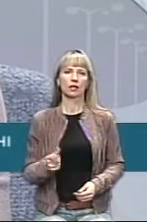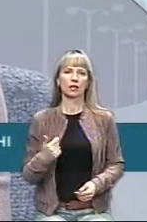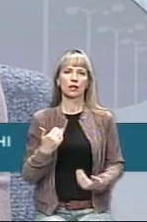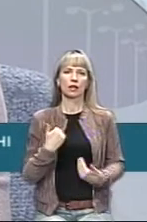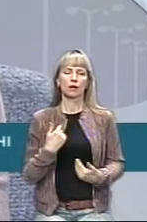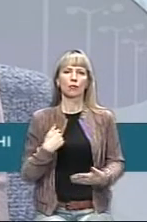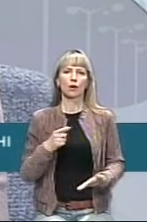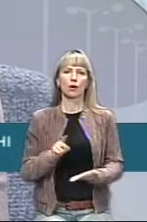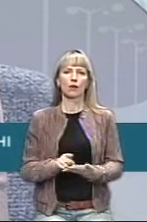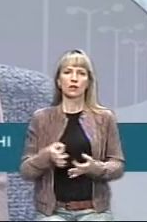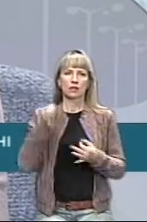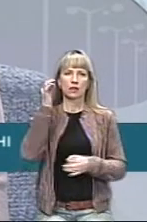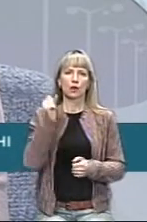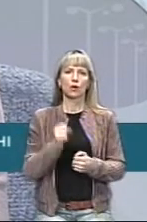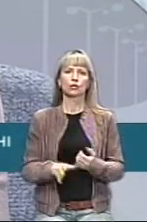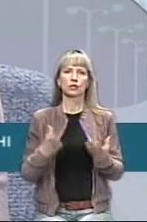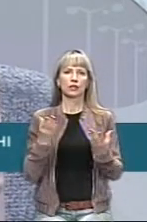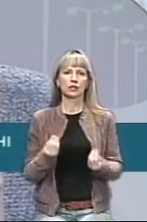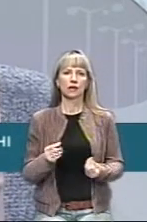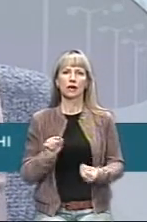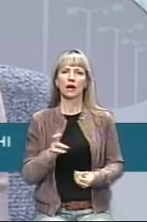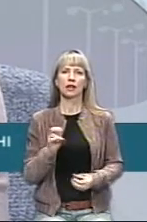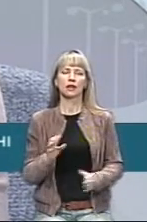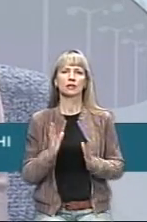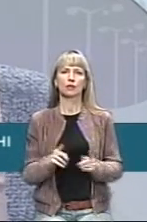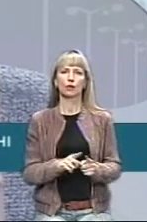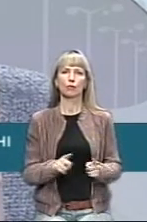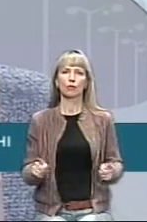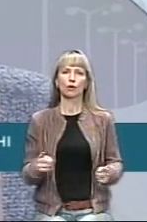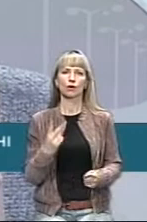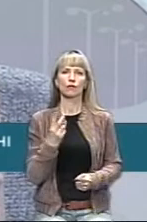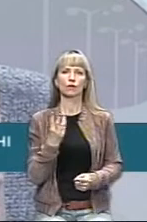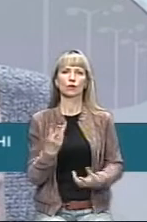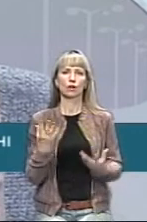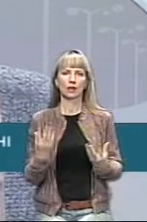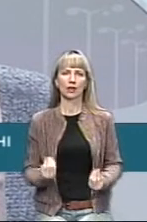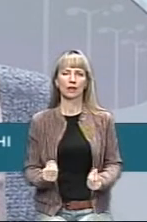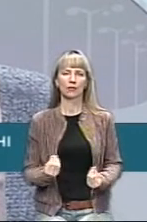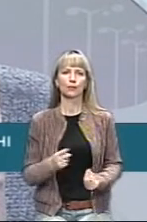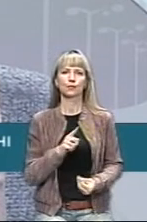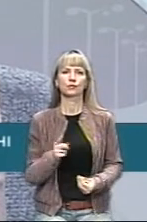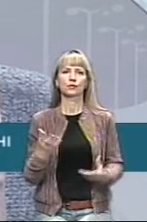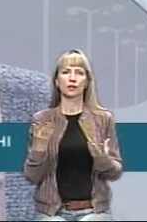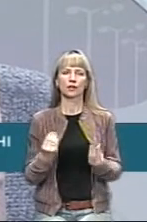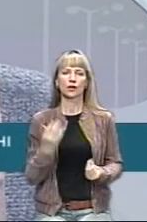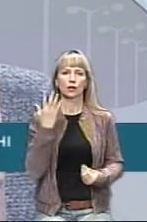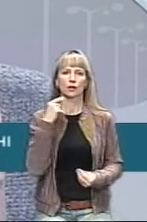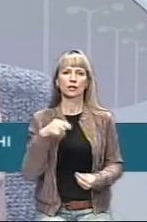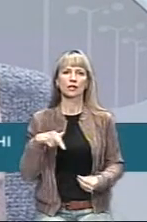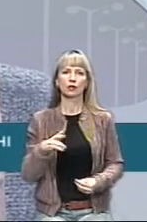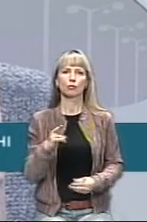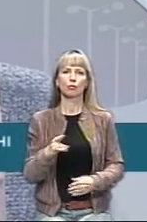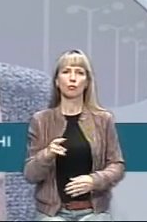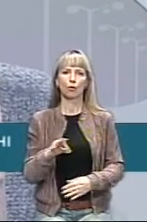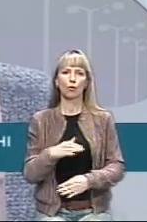повинні згадувати їх кожного дня, а не тільки там, протягом 2-3 днів. Кожного дня, коли ти йдеш по